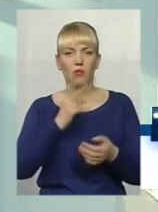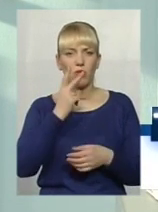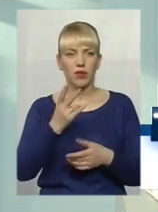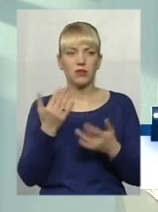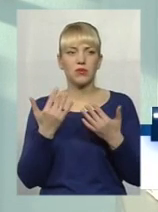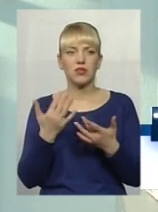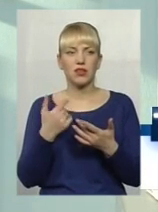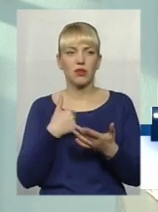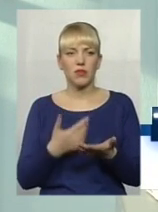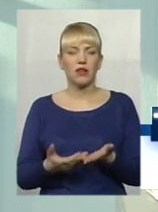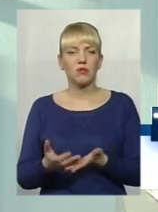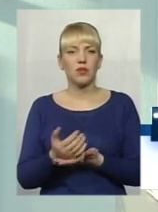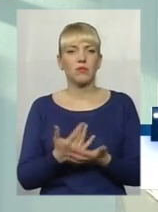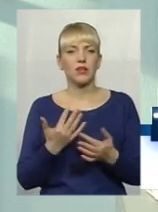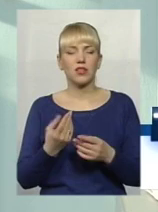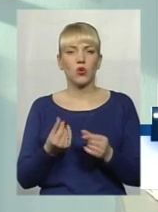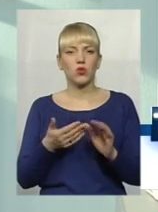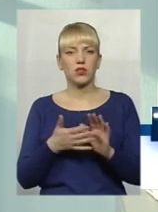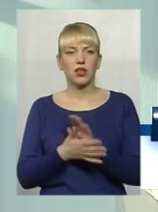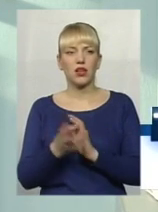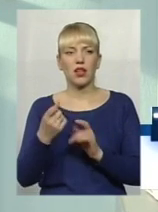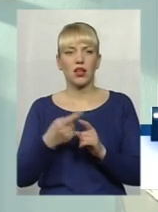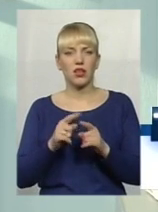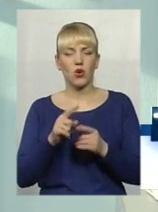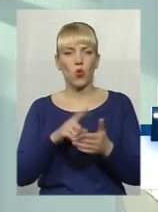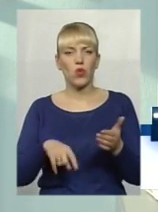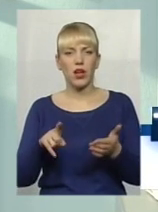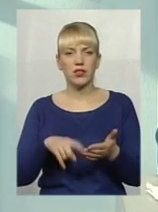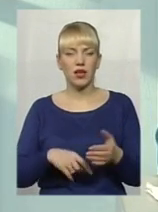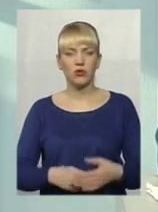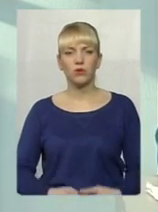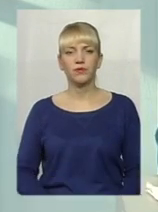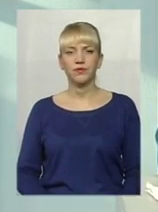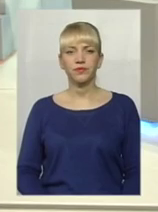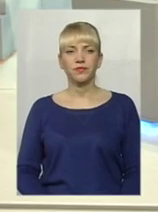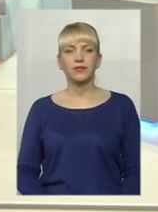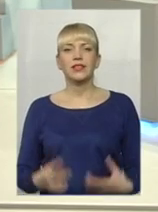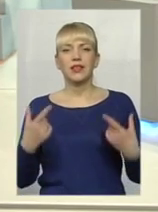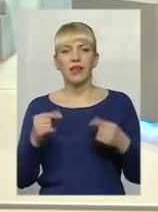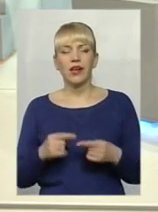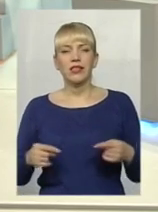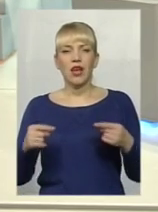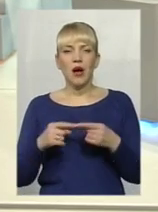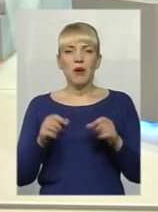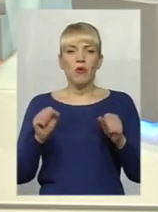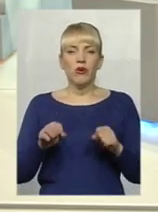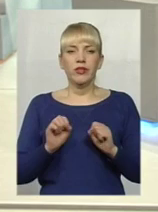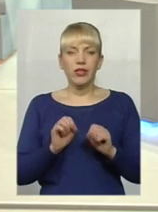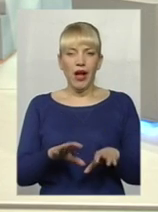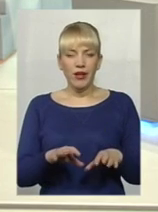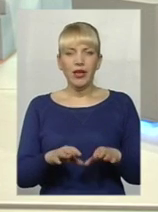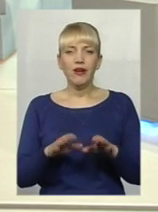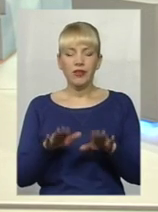скільки назбираємо і скільки це коштів затратимо на їх утилізацію. А де саме можуть здати